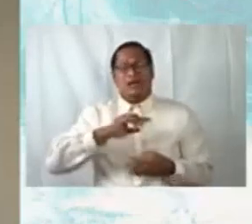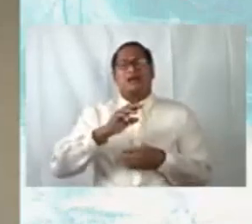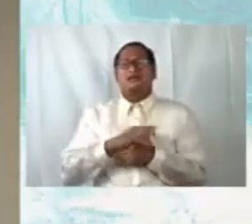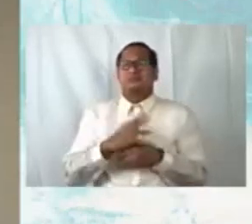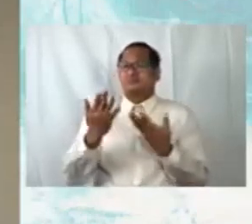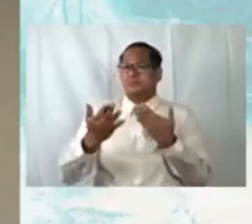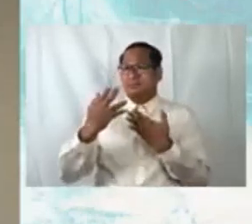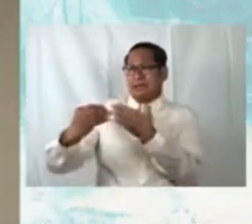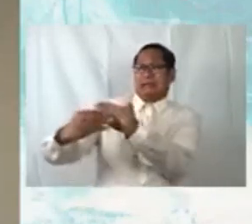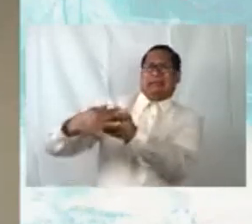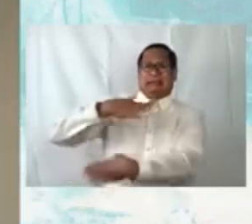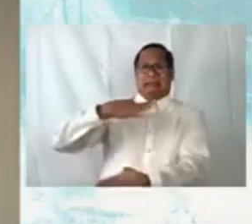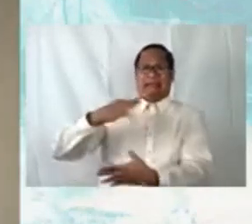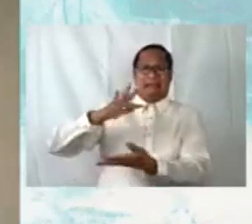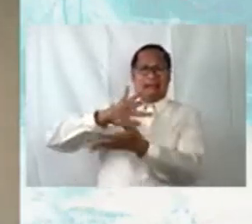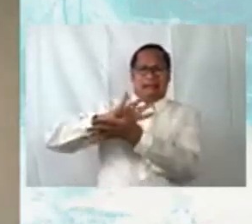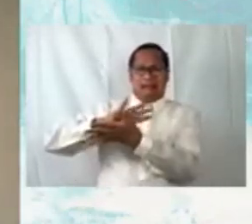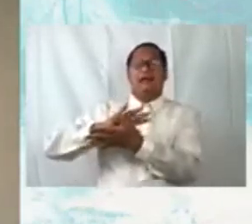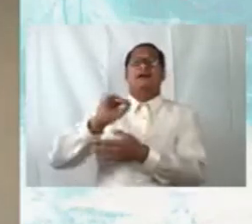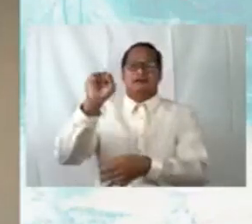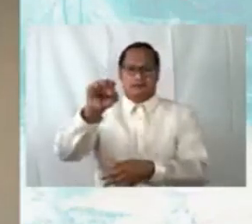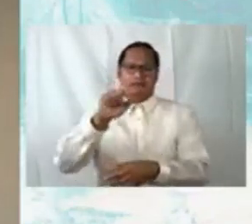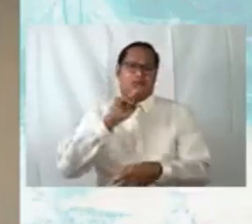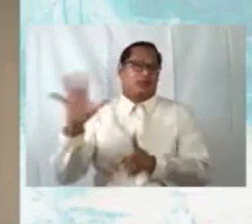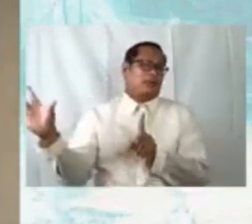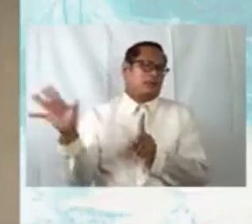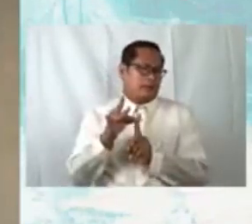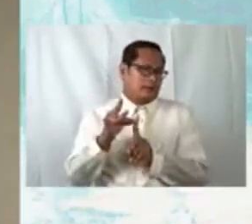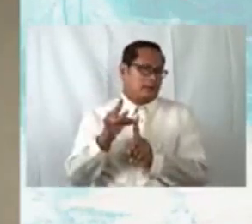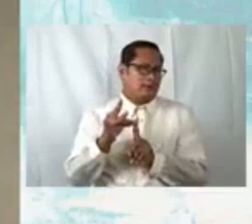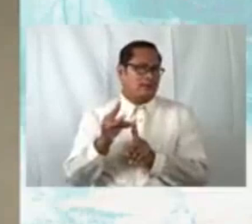mahawa tayo sa sakit at ako nga nahawa nga kahit ingat na ingat ako.